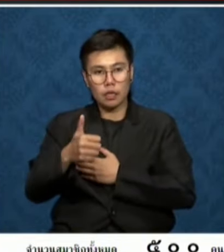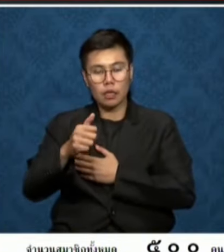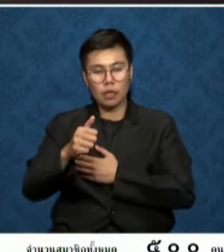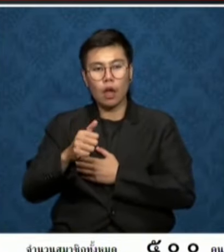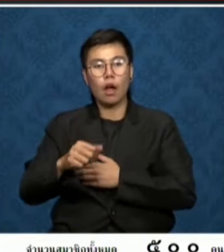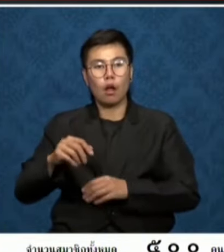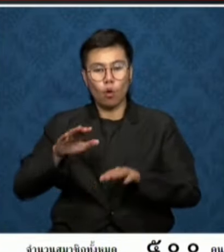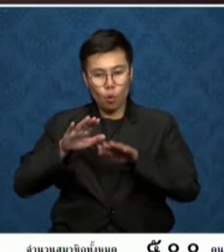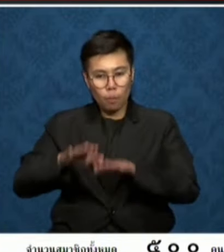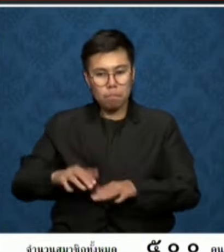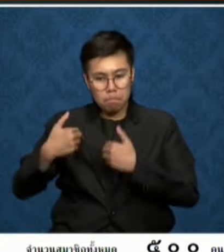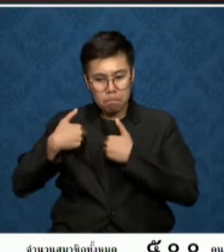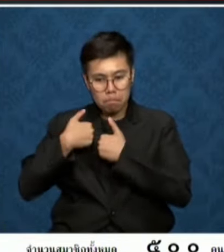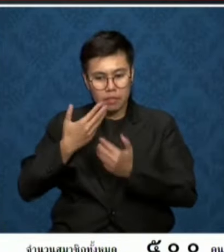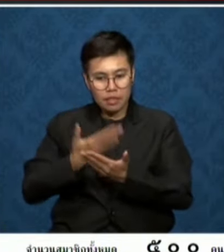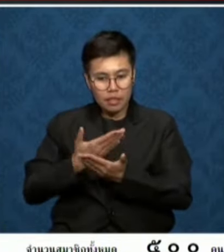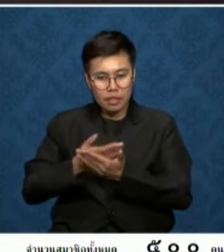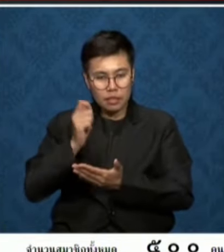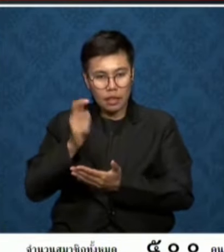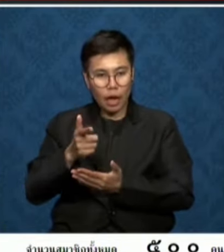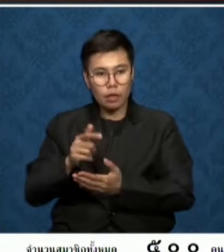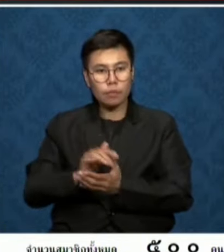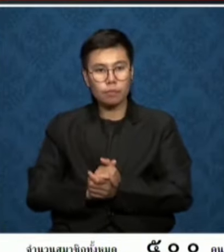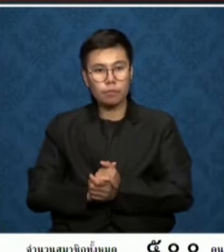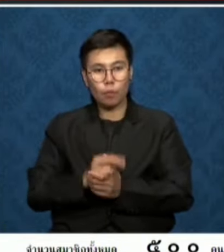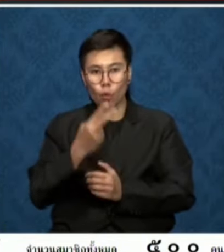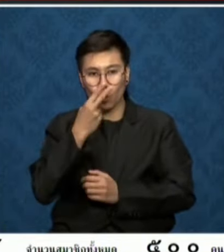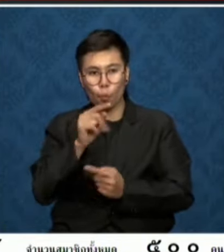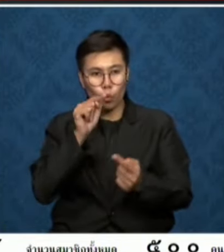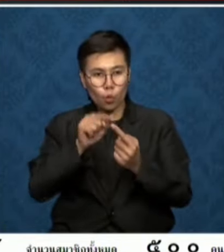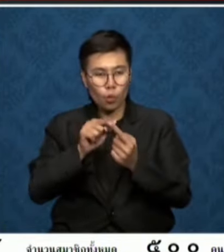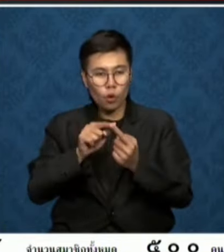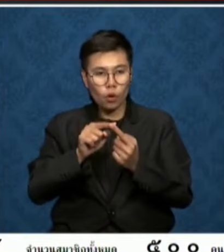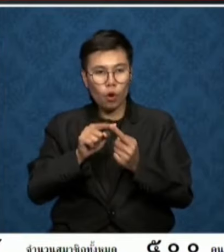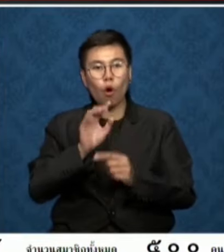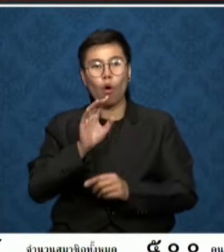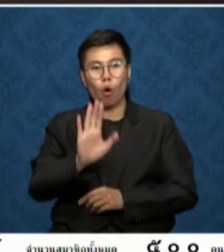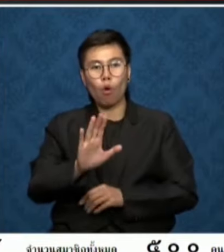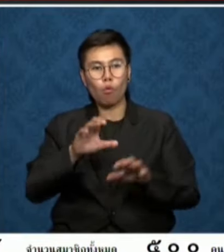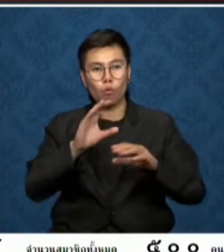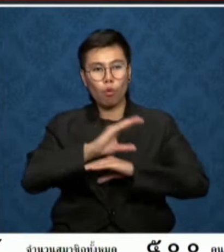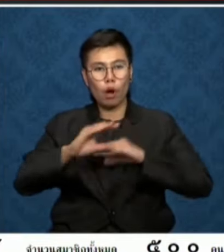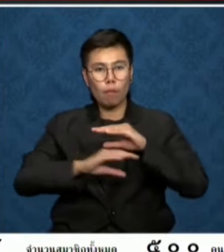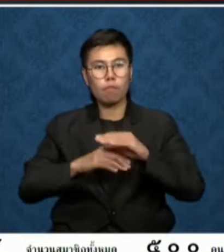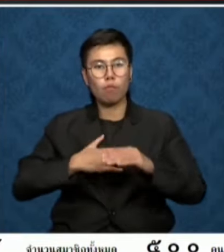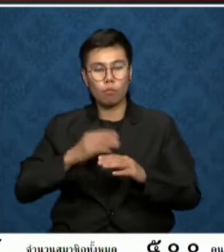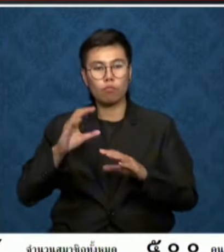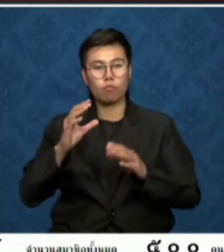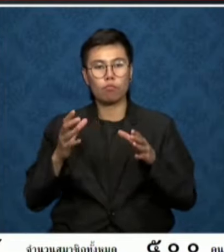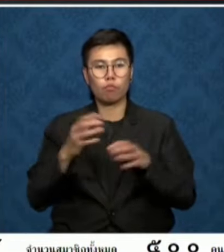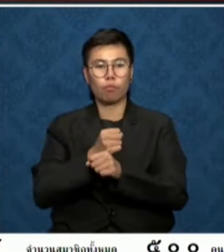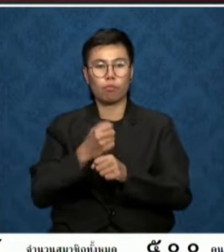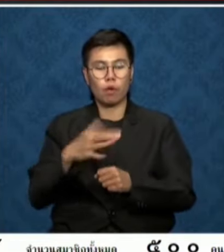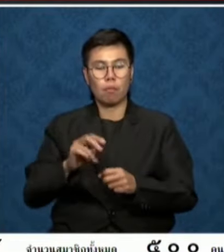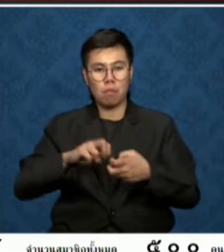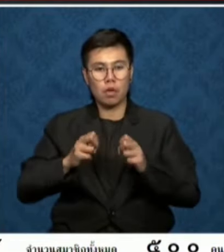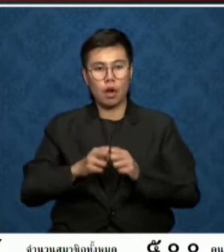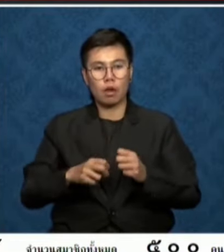นครับลองมาดูกันครับว่ามันเป็นอย่างที่ท่านพูดไว้ในวัตถุประสงค์ของโครงการหรือเปล่าผมสรุปมาให้แล้วครับท่านประธานว่าปัญหา3